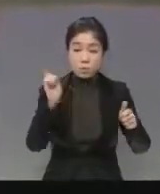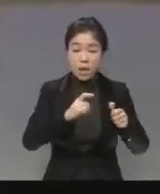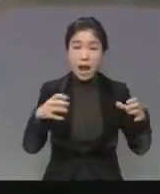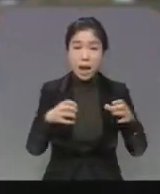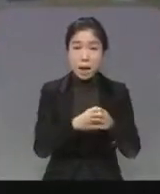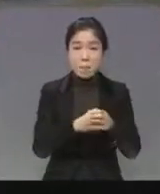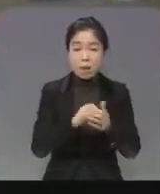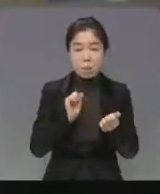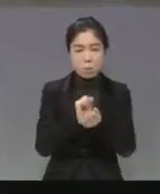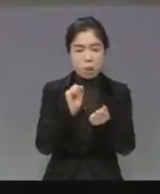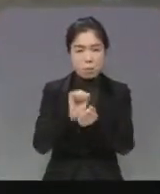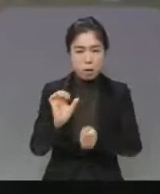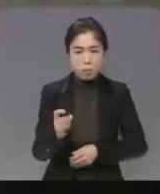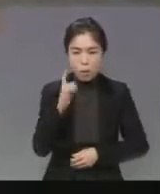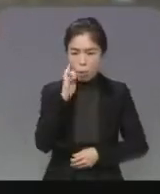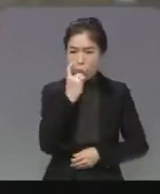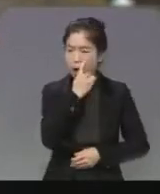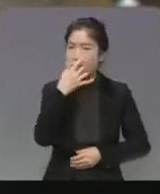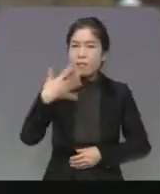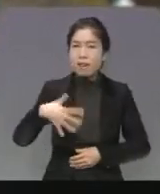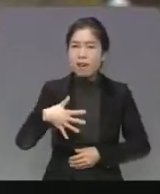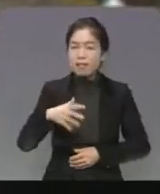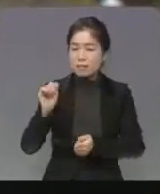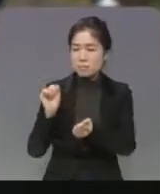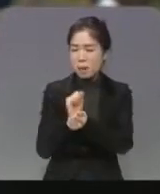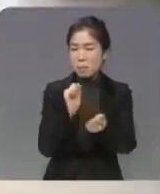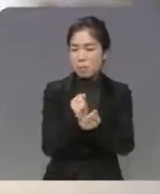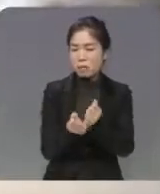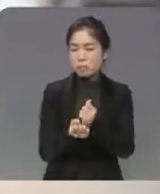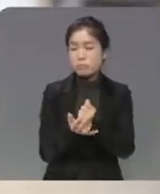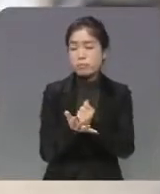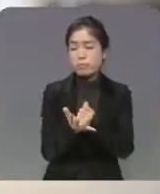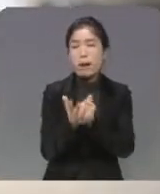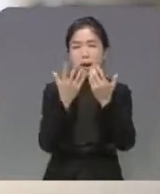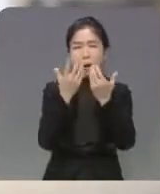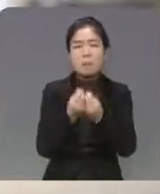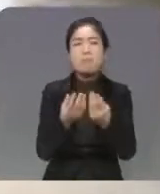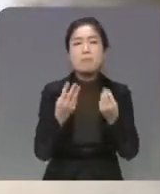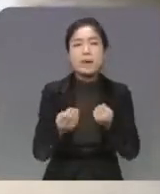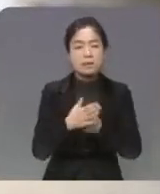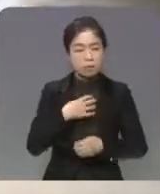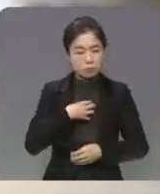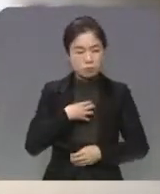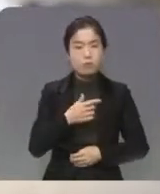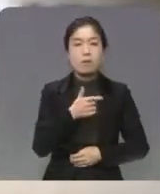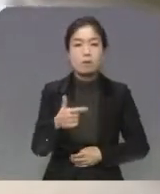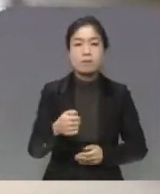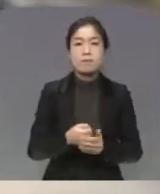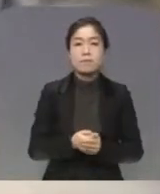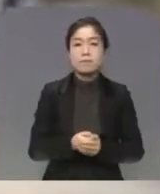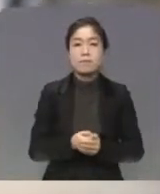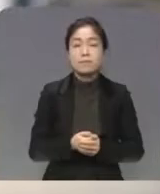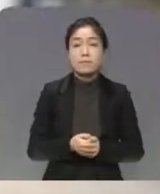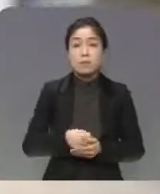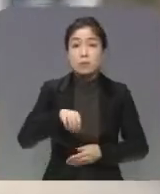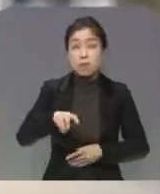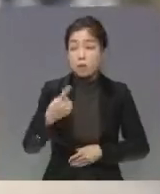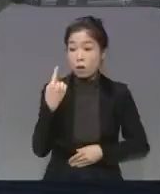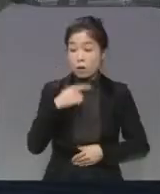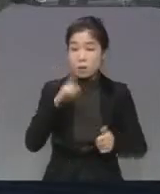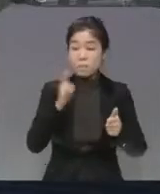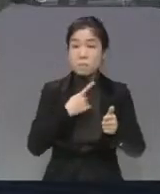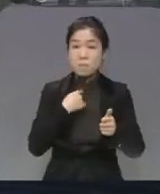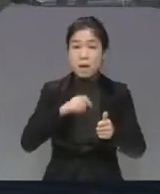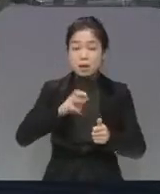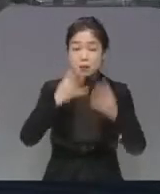포함해 감염경로가 아직 확인되지 않는 확진 저와 접촉해 확진 되는 사례가 잇따라 우려가 이어지고 있습니다 황주 더 어제 확진된